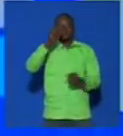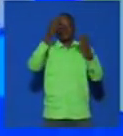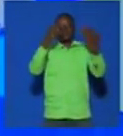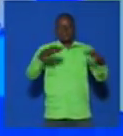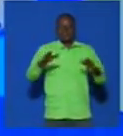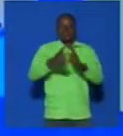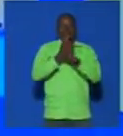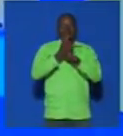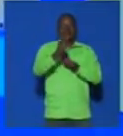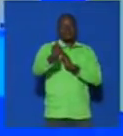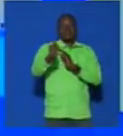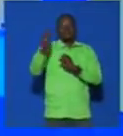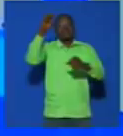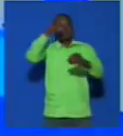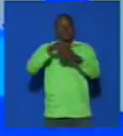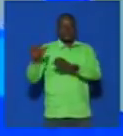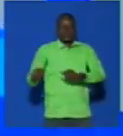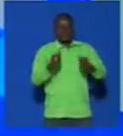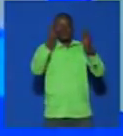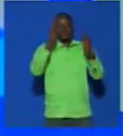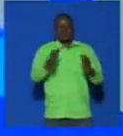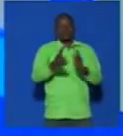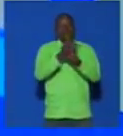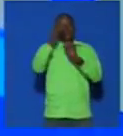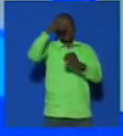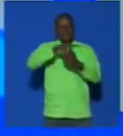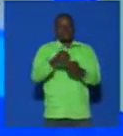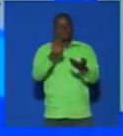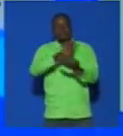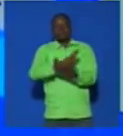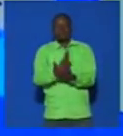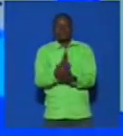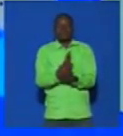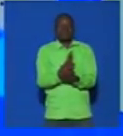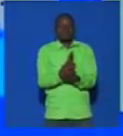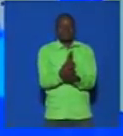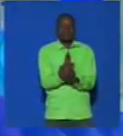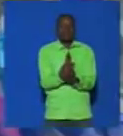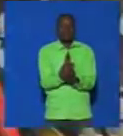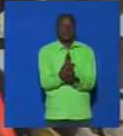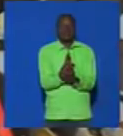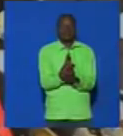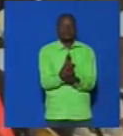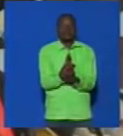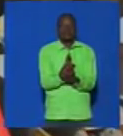qualifié à bien ce à travers les artères de la capitale burkinabè avec sur le patin a signé à belley ouédraogo